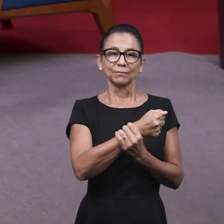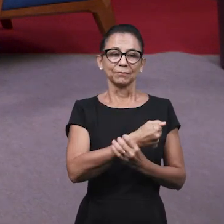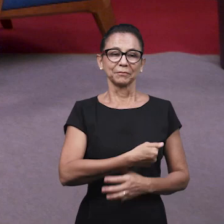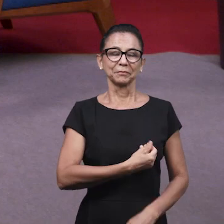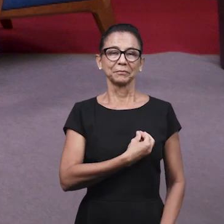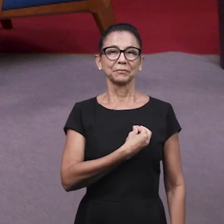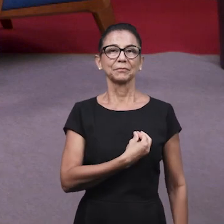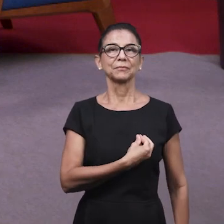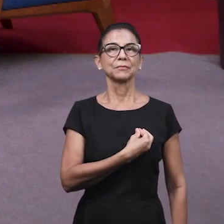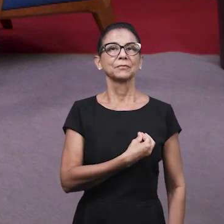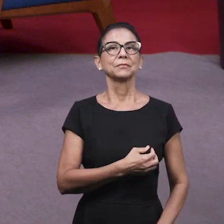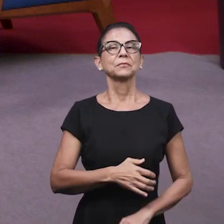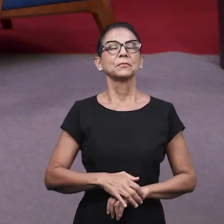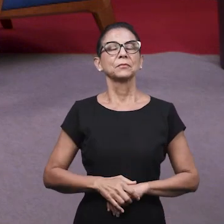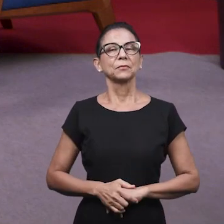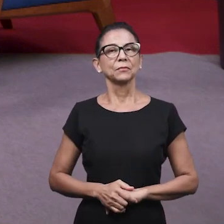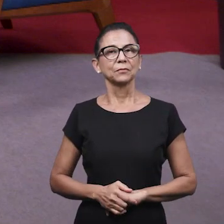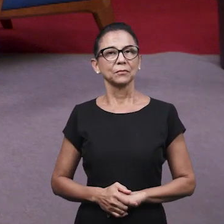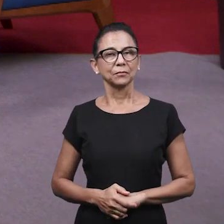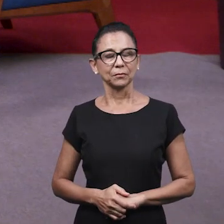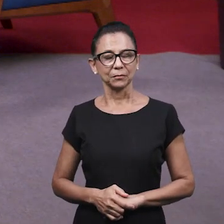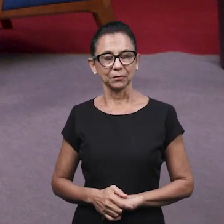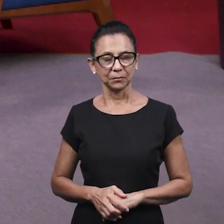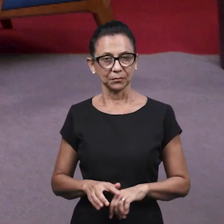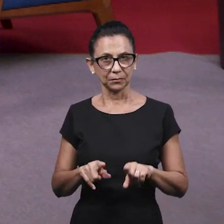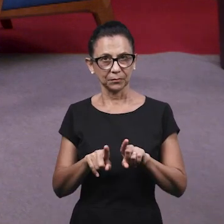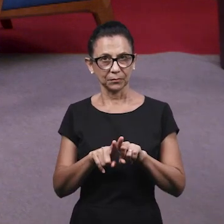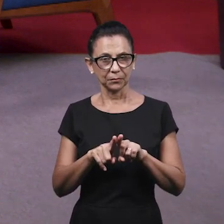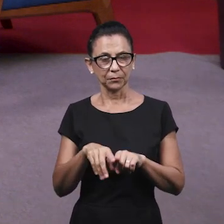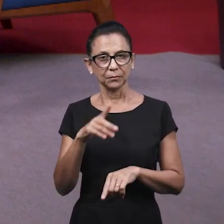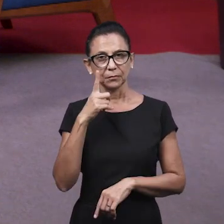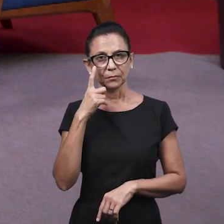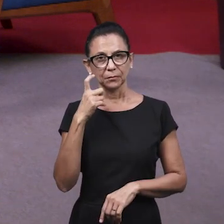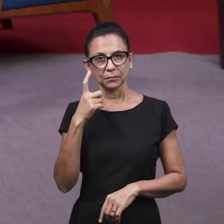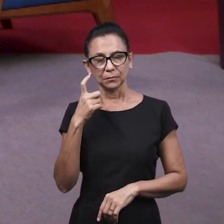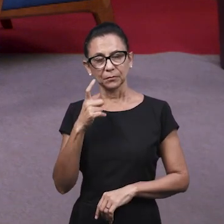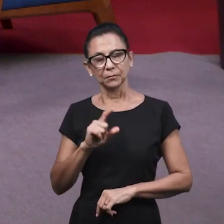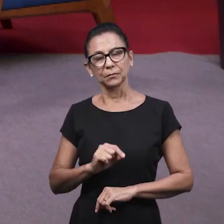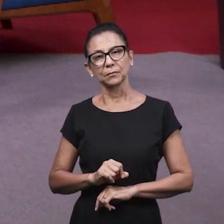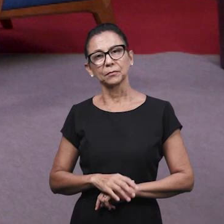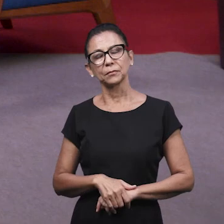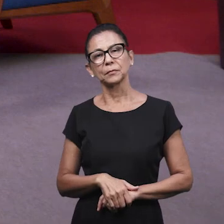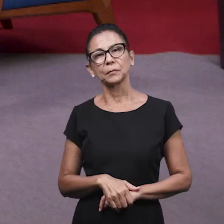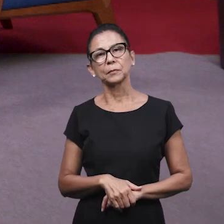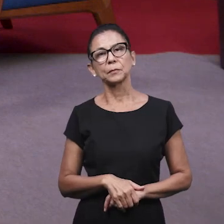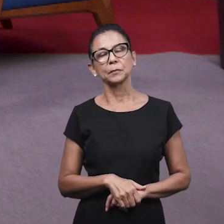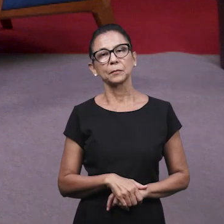Il y a un aspect très intéressant de ce contexte. Devant